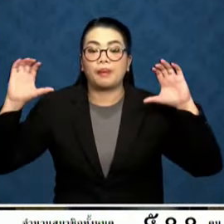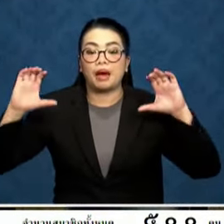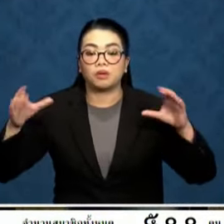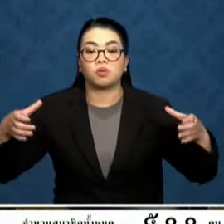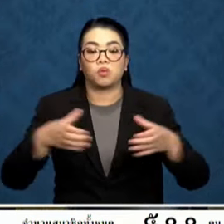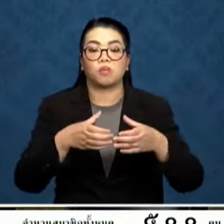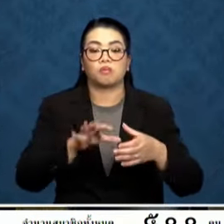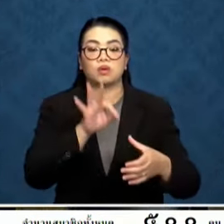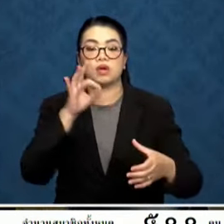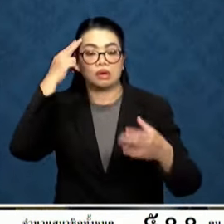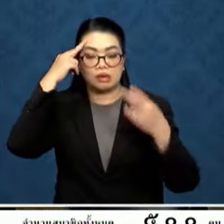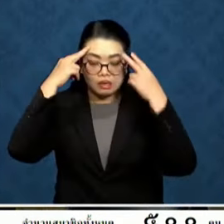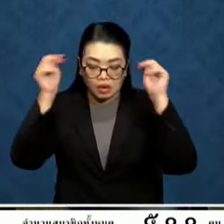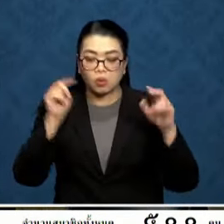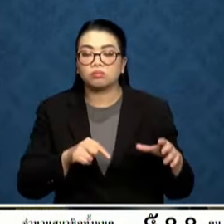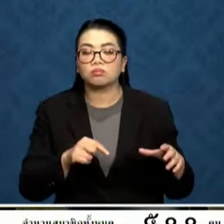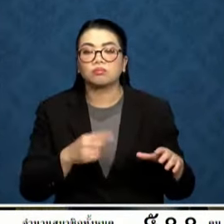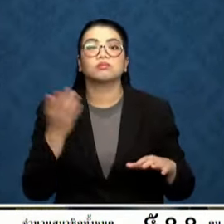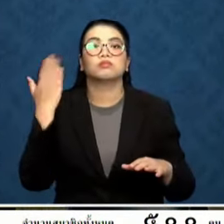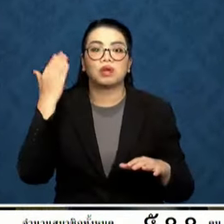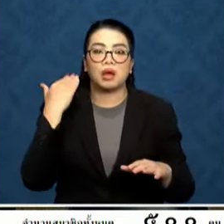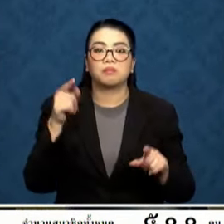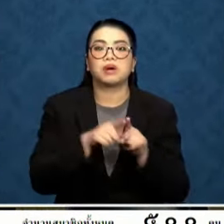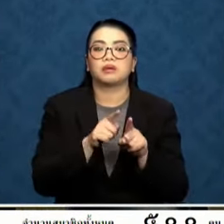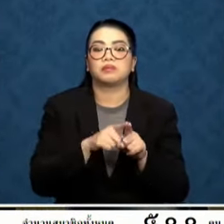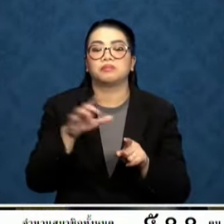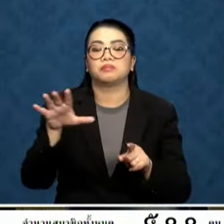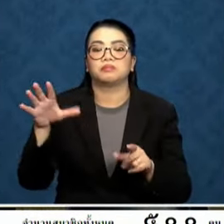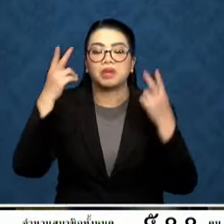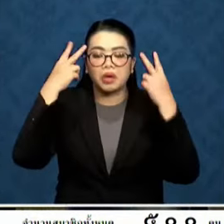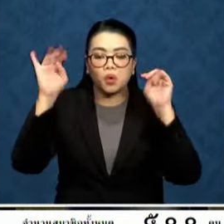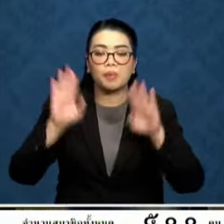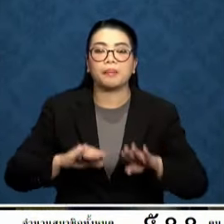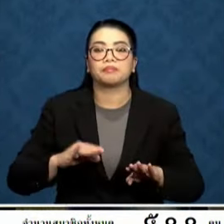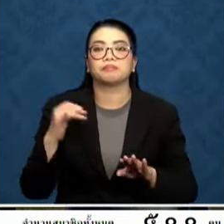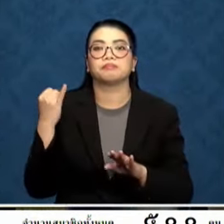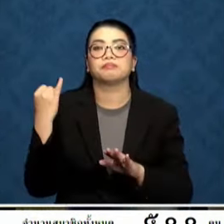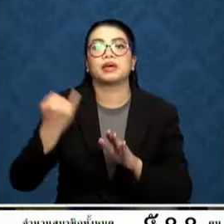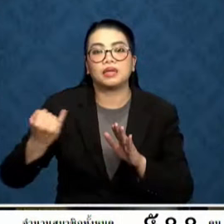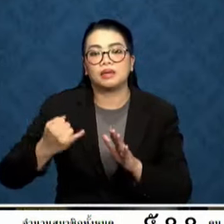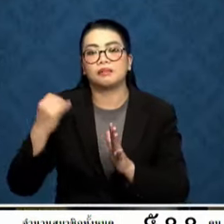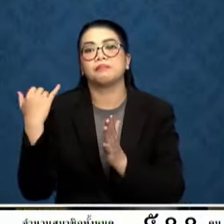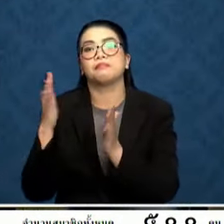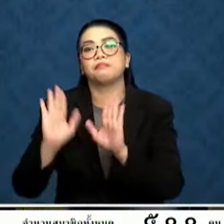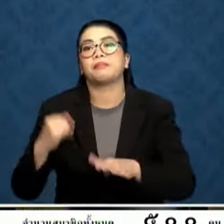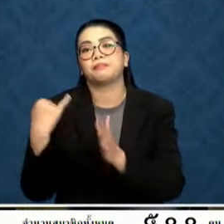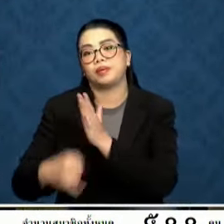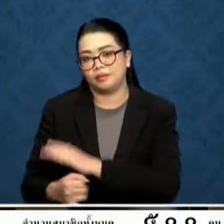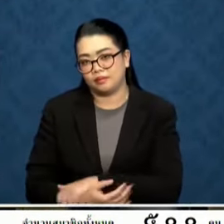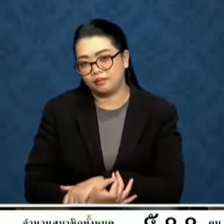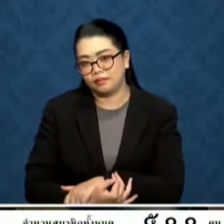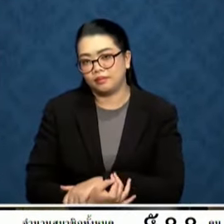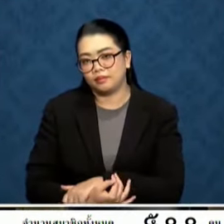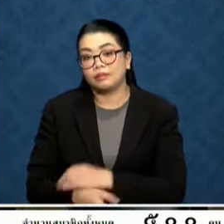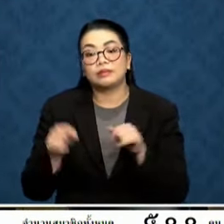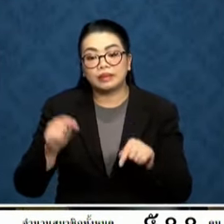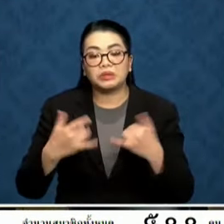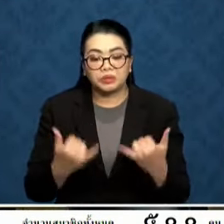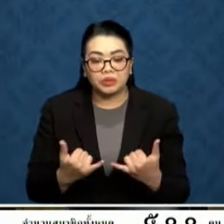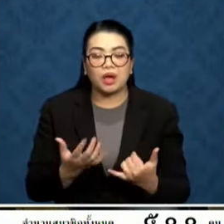ครับแล้วก็แน่นอนครับในสภาวะที่ข้าวยากหมากแพงแบบนี้